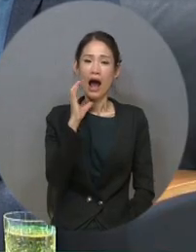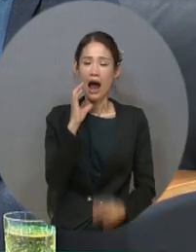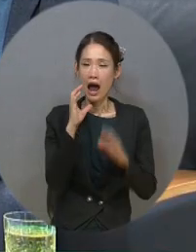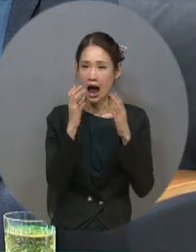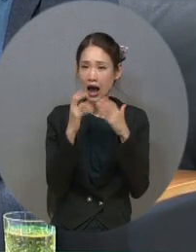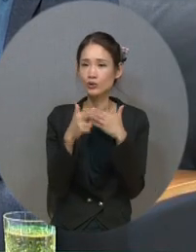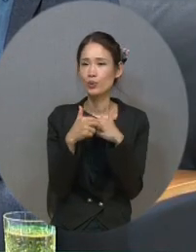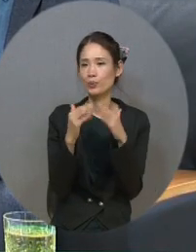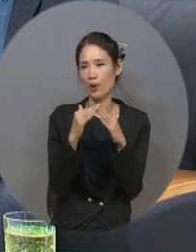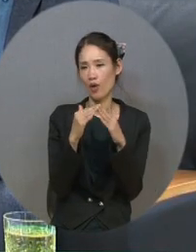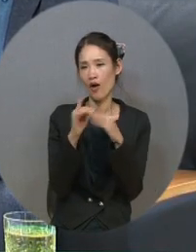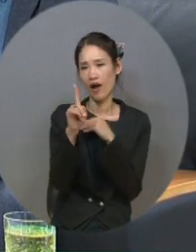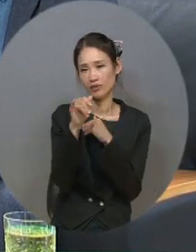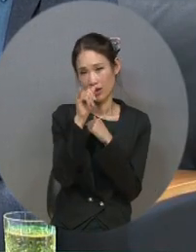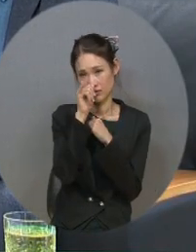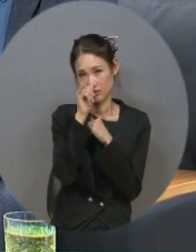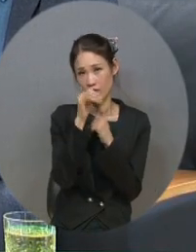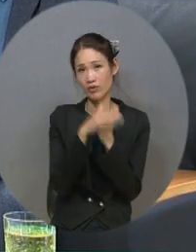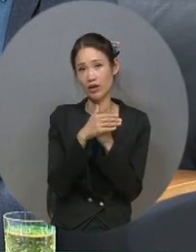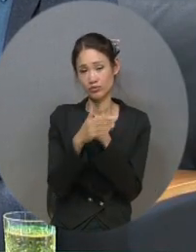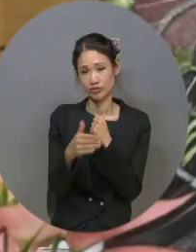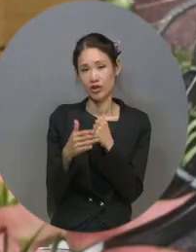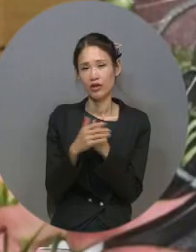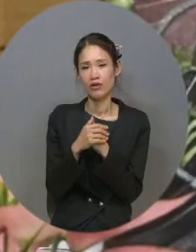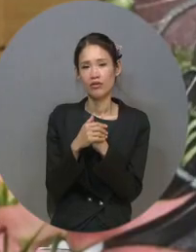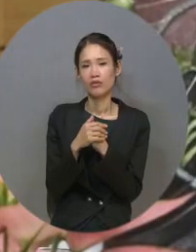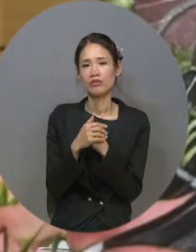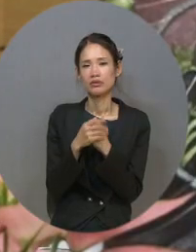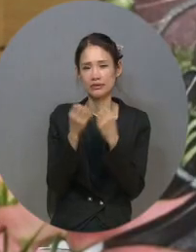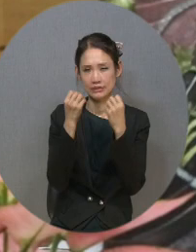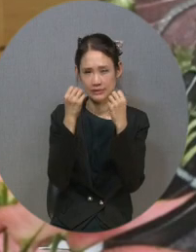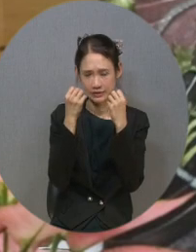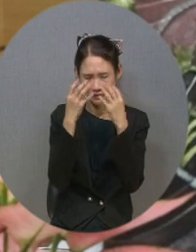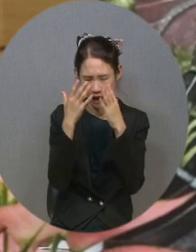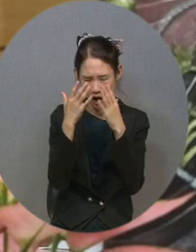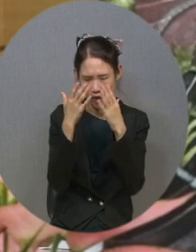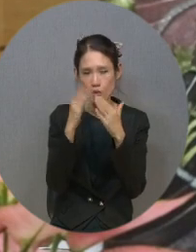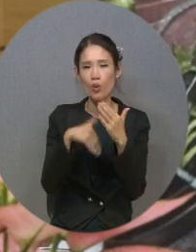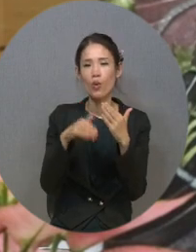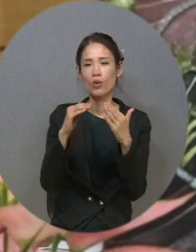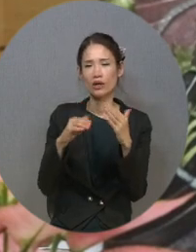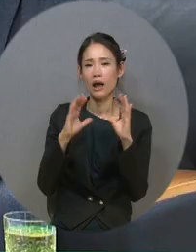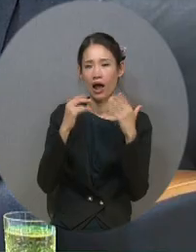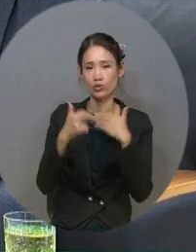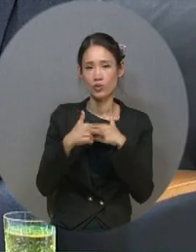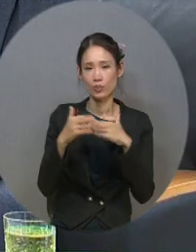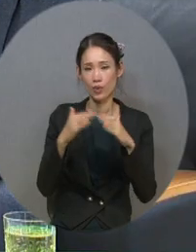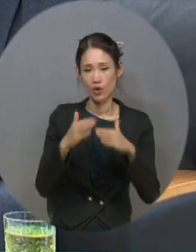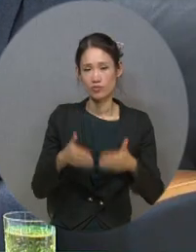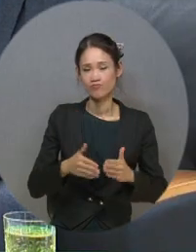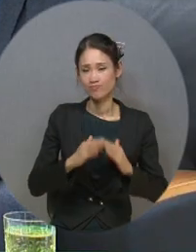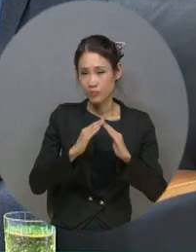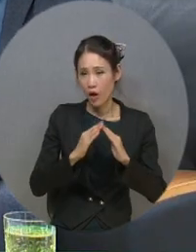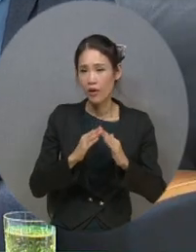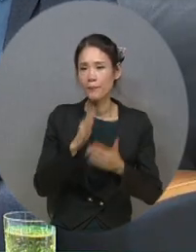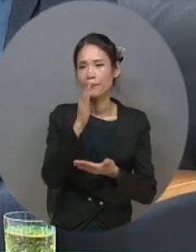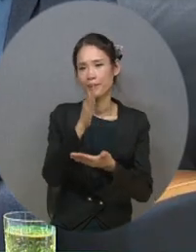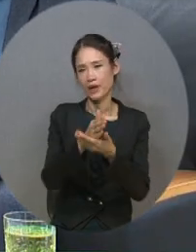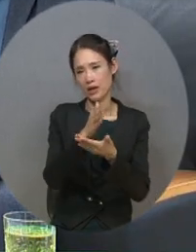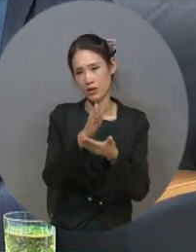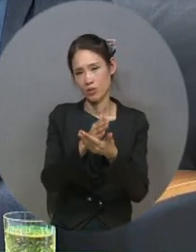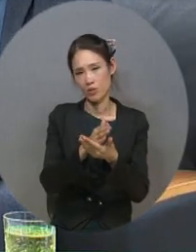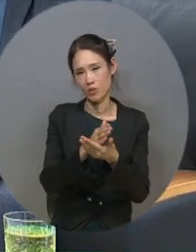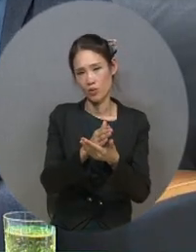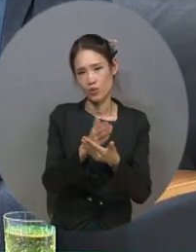아동병원이 있습니다. 그래서 새롭게 공립아동병원을 설립하는 것보다는